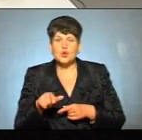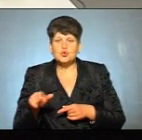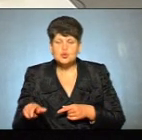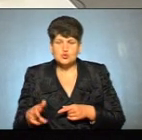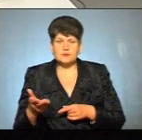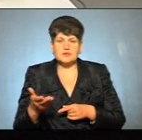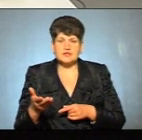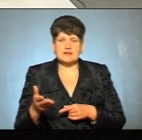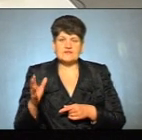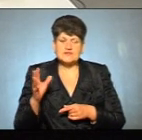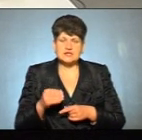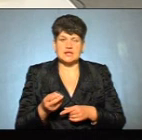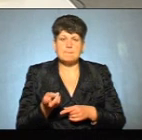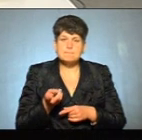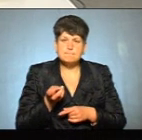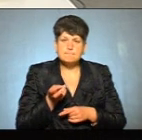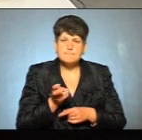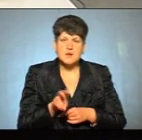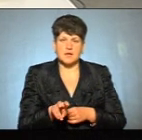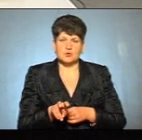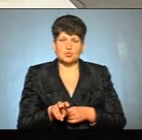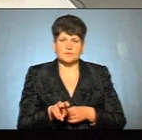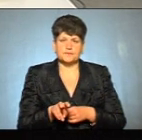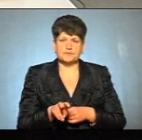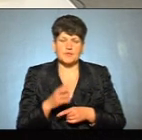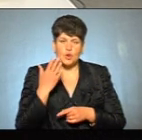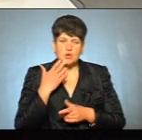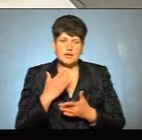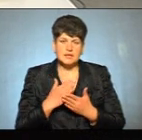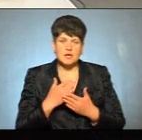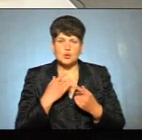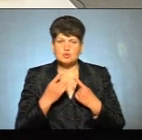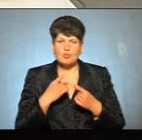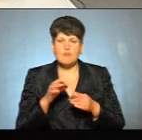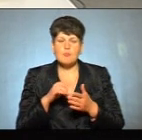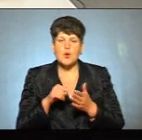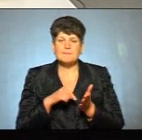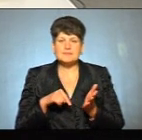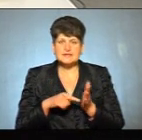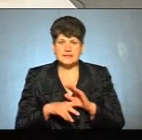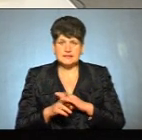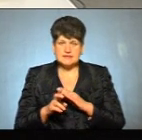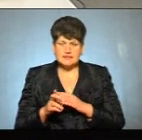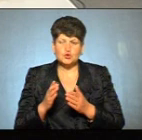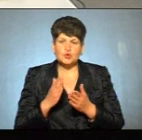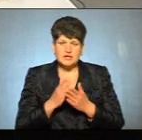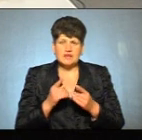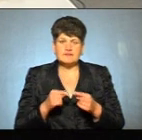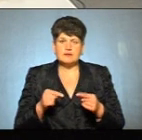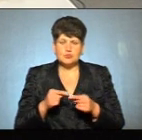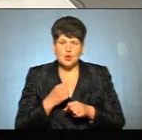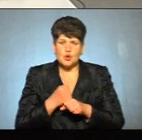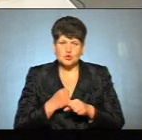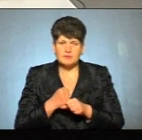ж таки прийдуть, коли йде мова про міські храми, то є відповідно